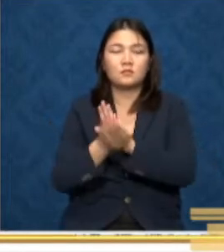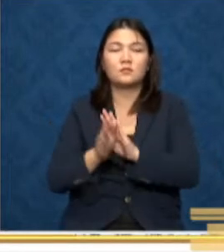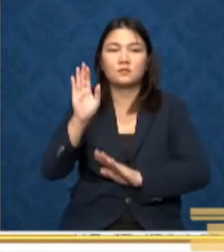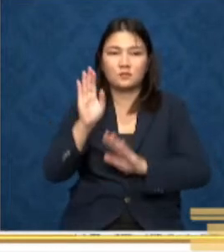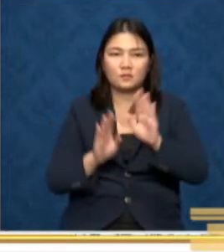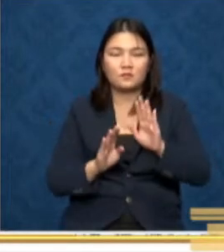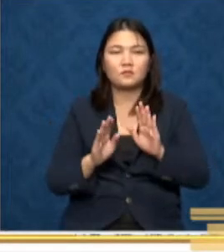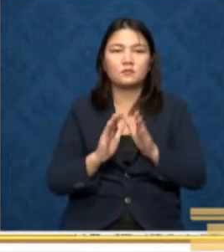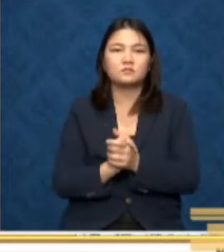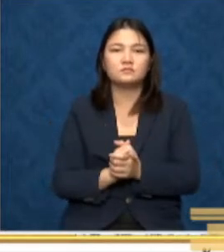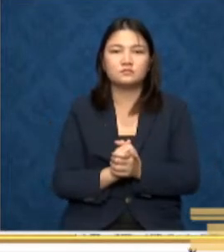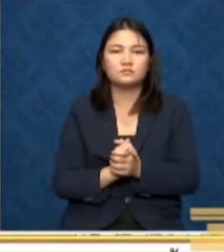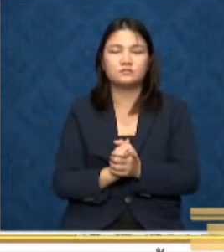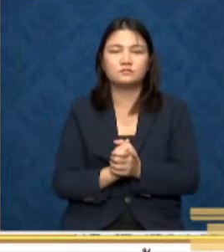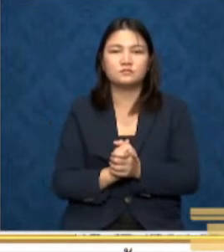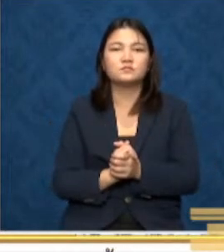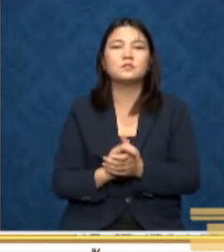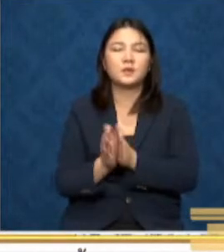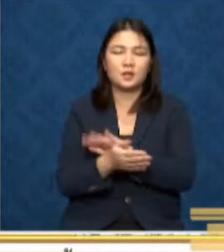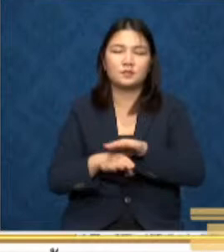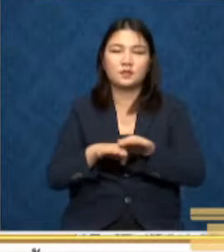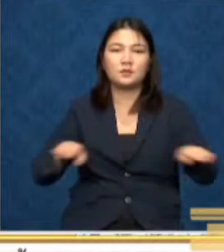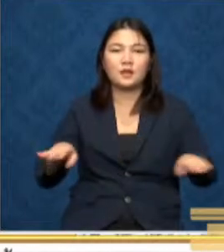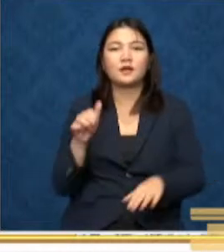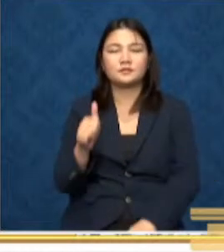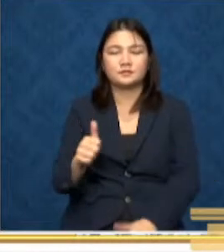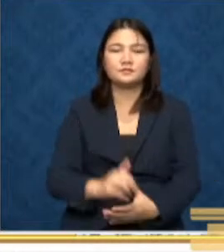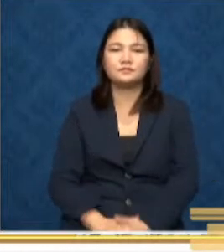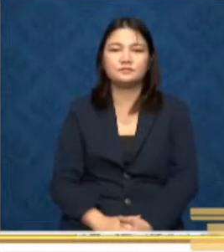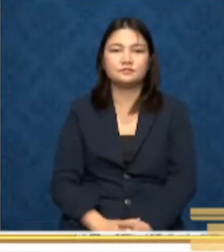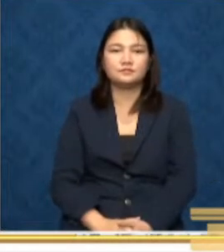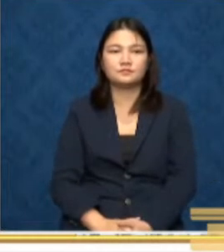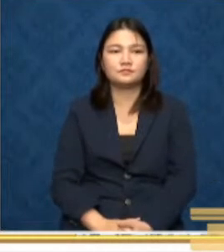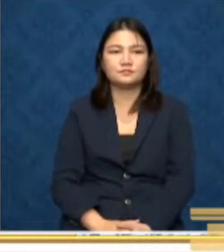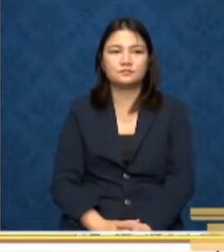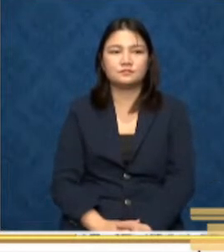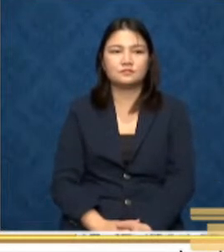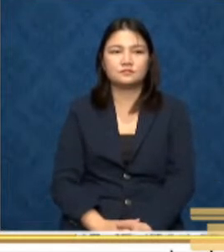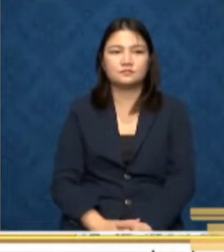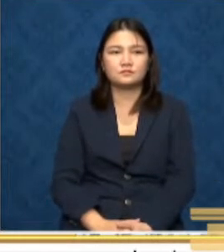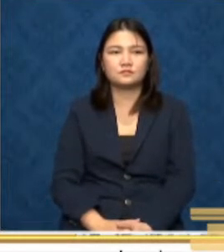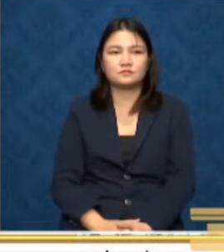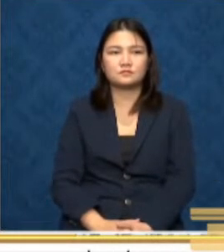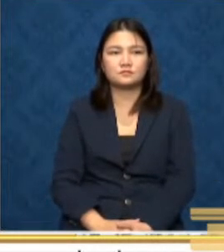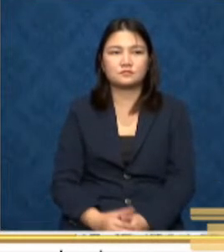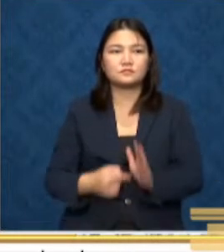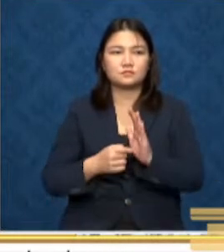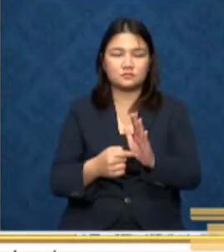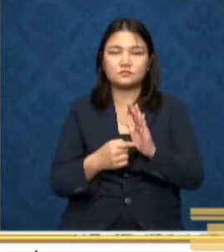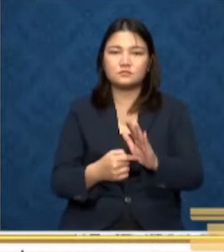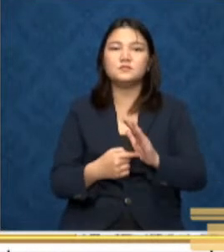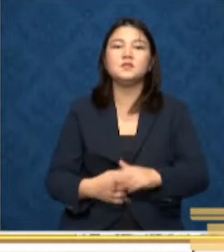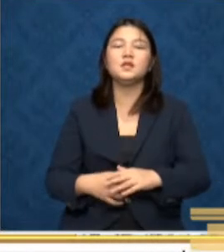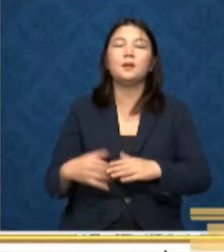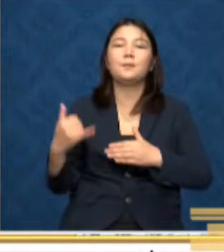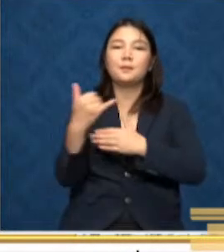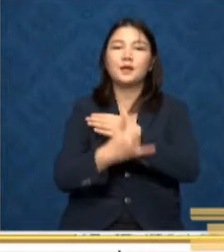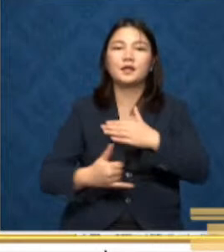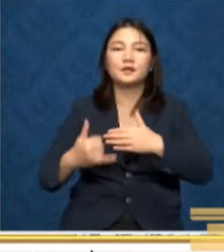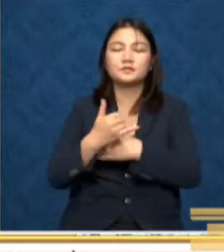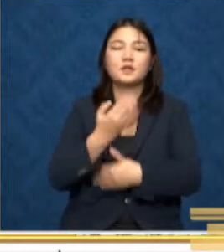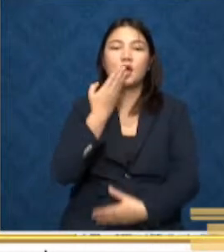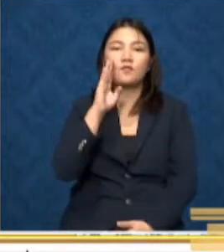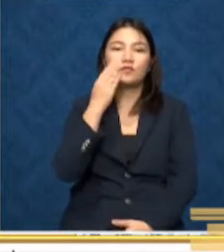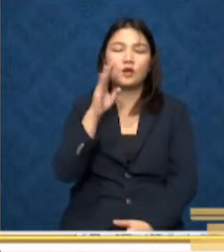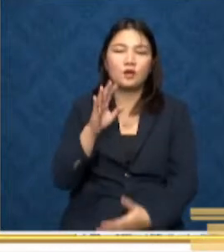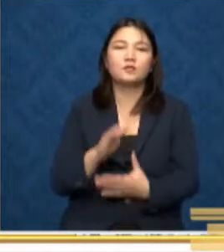หรือสภาวะปกตินะคะอาทิเช่นขอสไลด์ถัดไปค่ะในประเทศแอฟริกาใต้นะคะก่อนและหลังการ